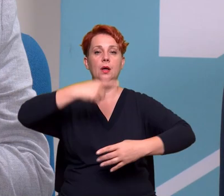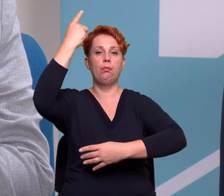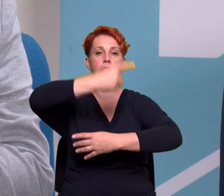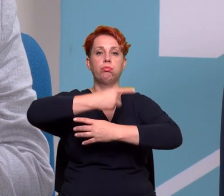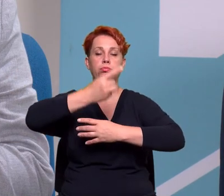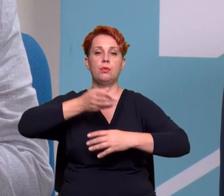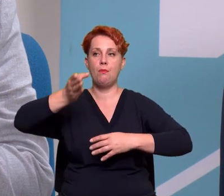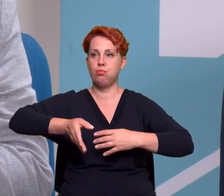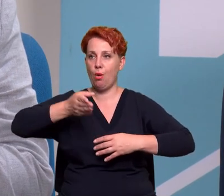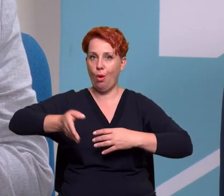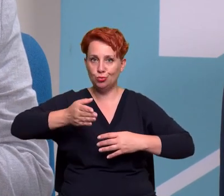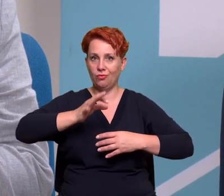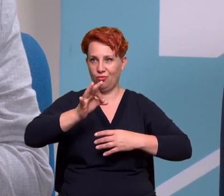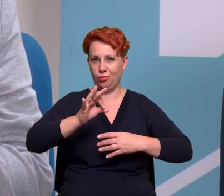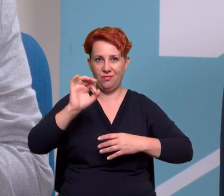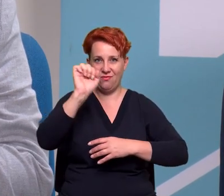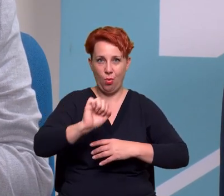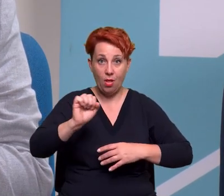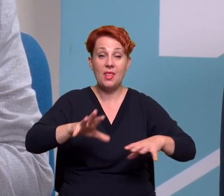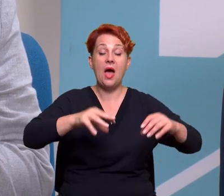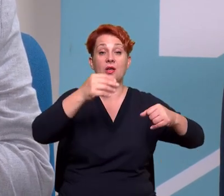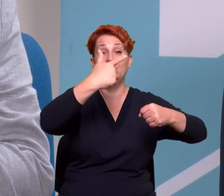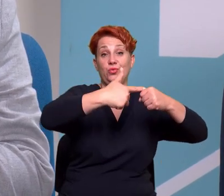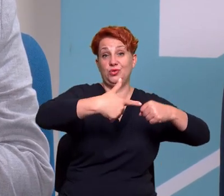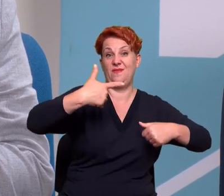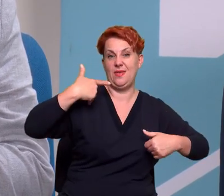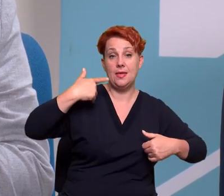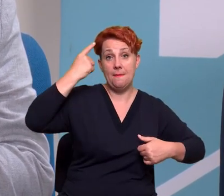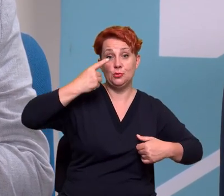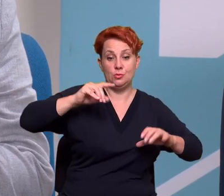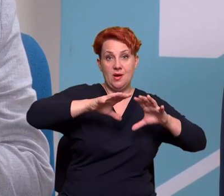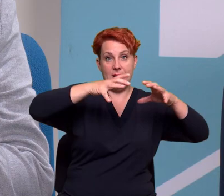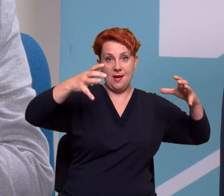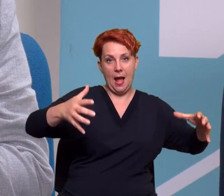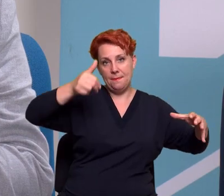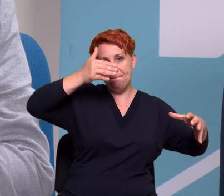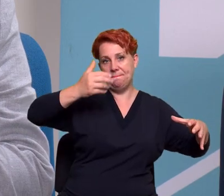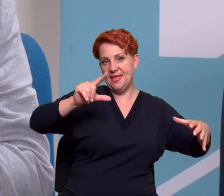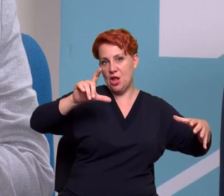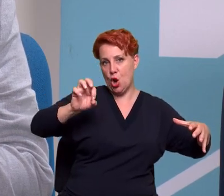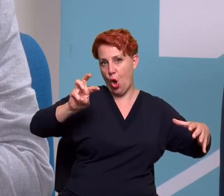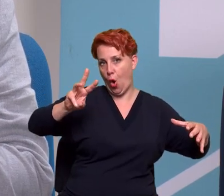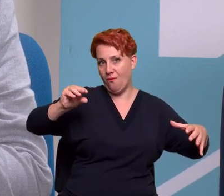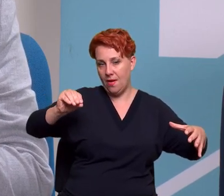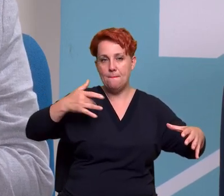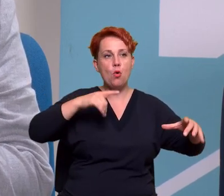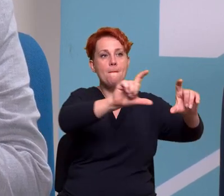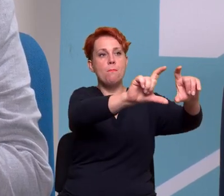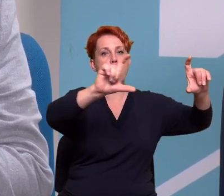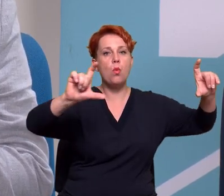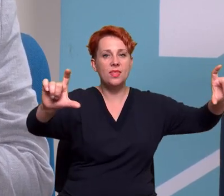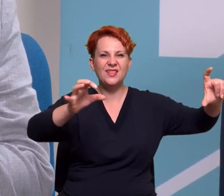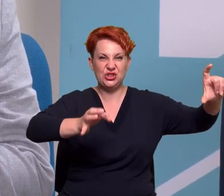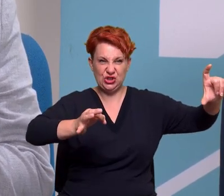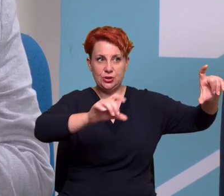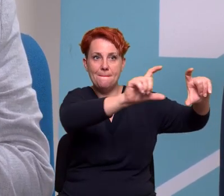XX wieku. Ja przez długi czas myślałam, że kamień milowy, który stoi przed budynkiem, dzisiejszym